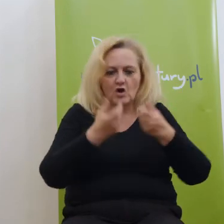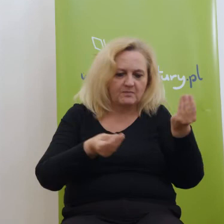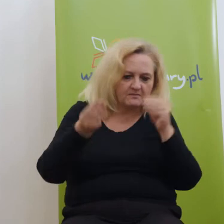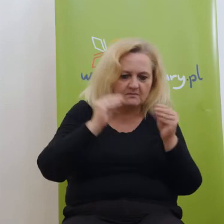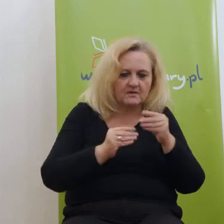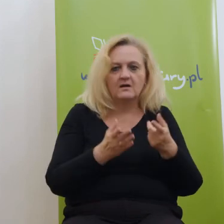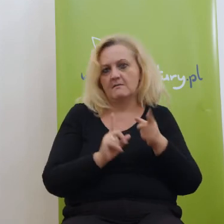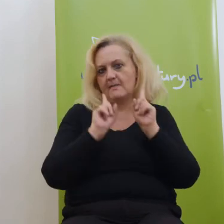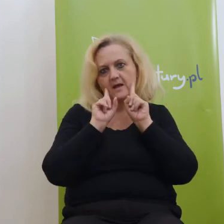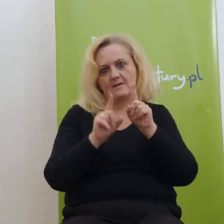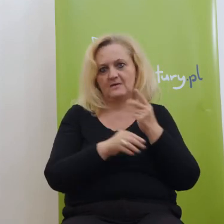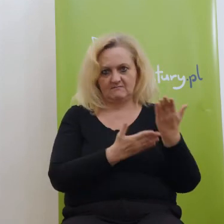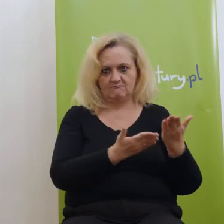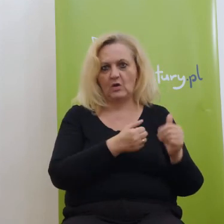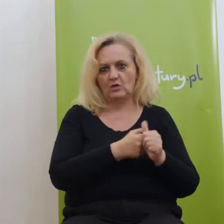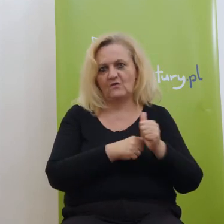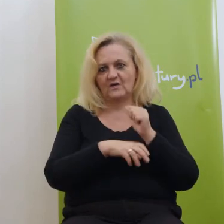żadnego udawania tutaj nie ma.